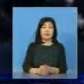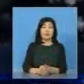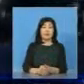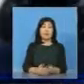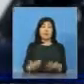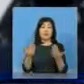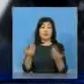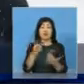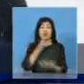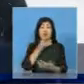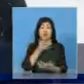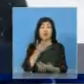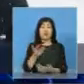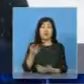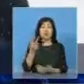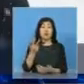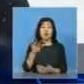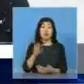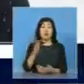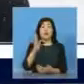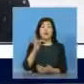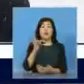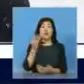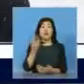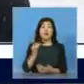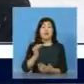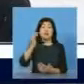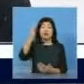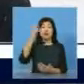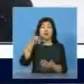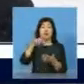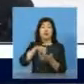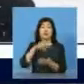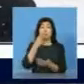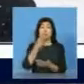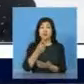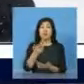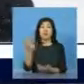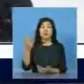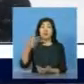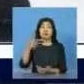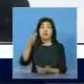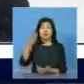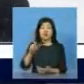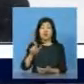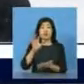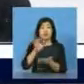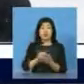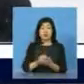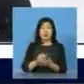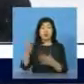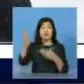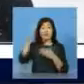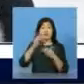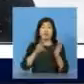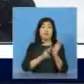Қазіргі таңда же 3 вышка бар, смотровая вышка. Содан 30 адам задействован, за группамен кешкі сағат